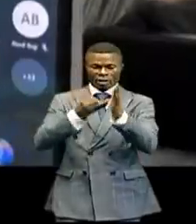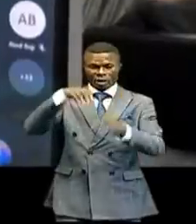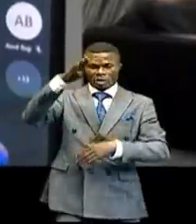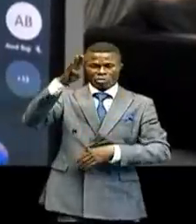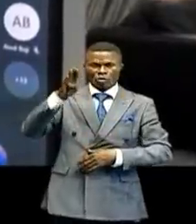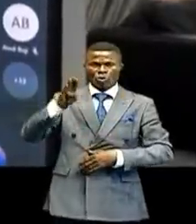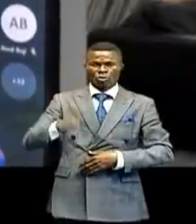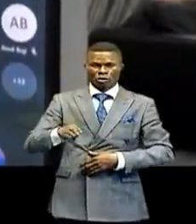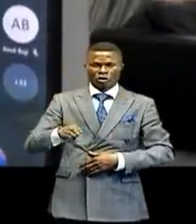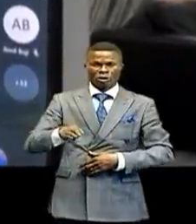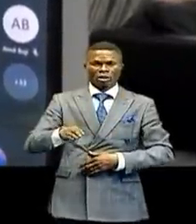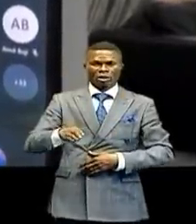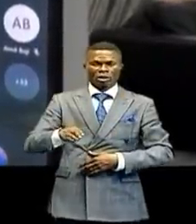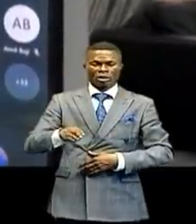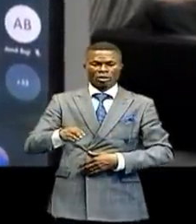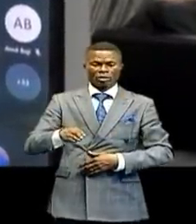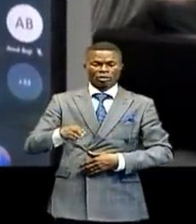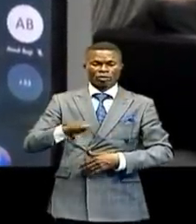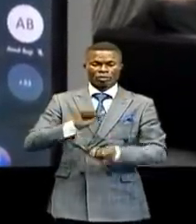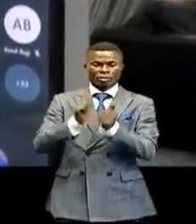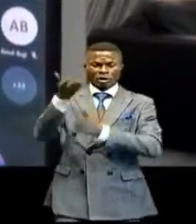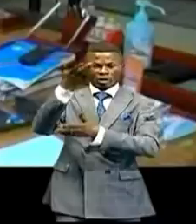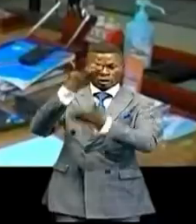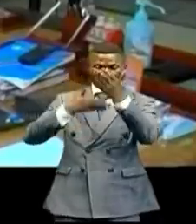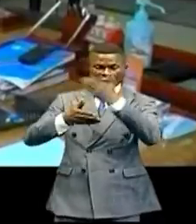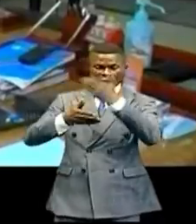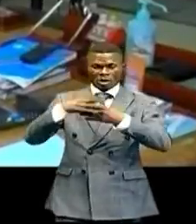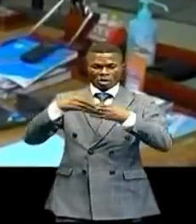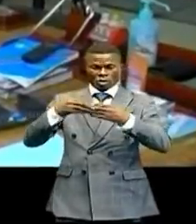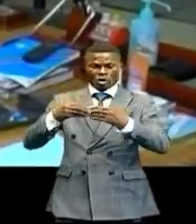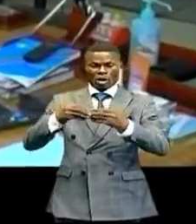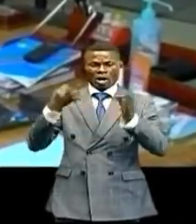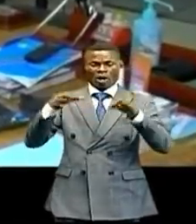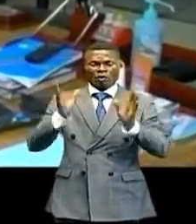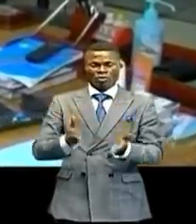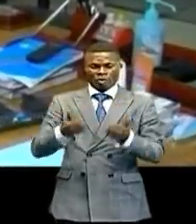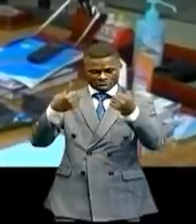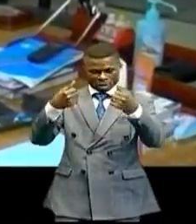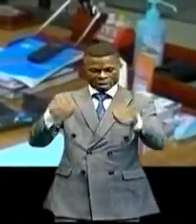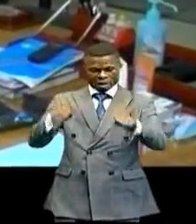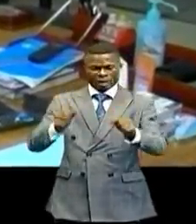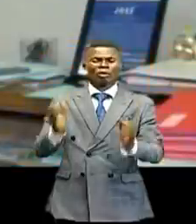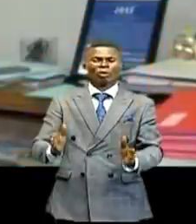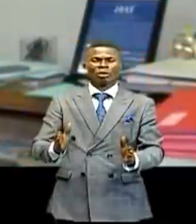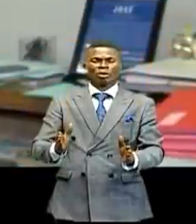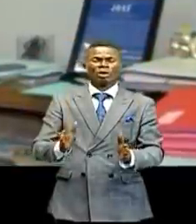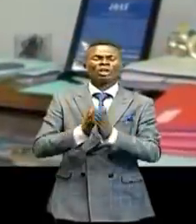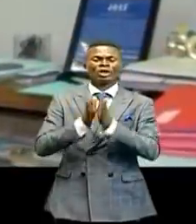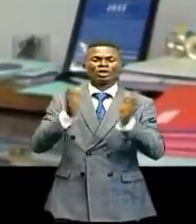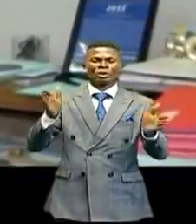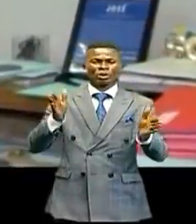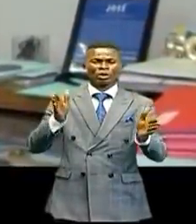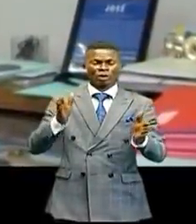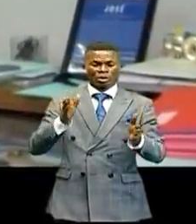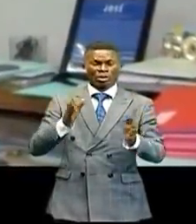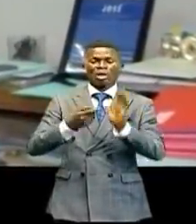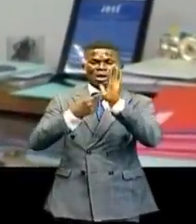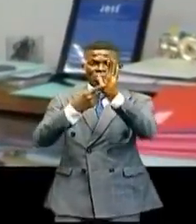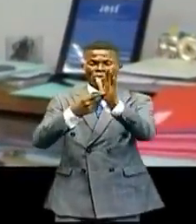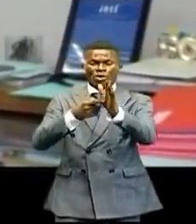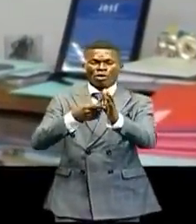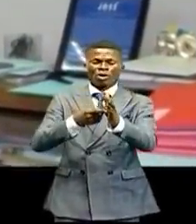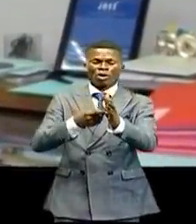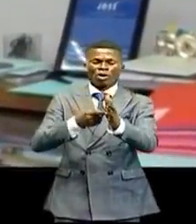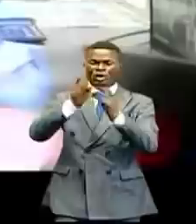7%. Les marchés d'échange a quant à lui resté stable globalement, attesté par les